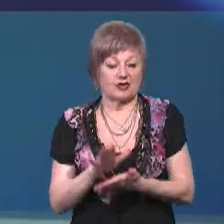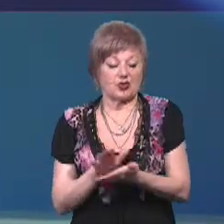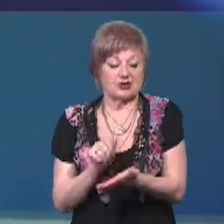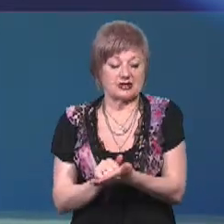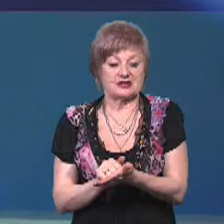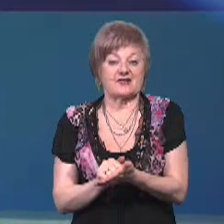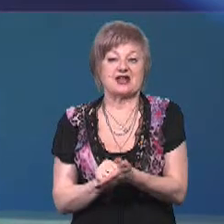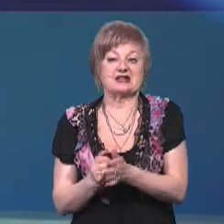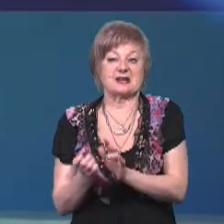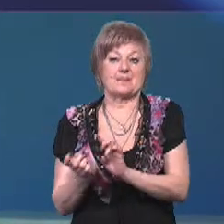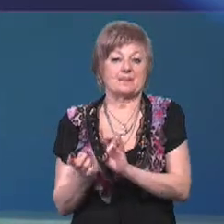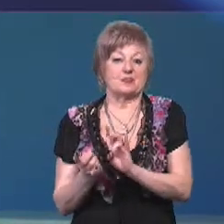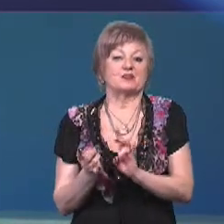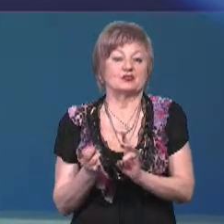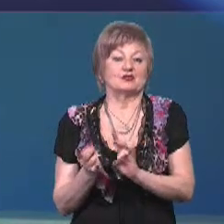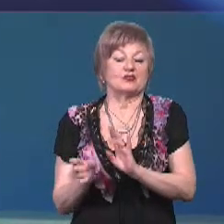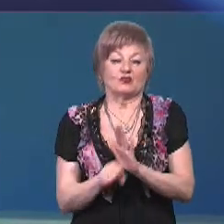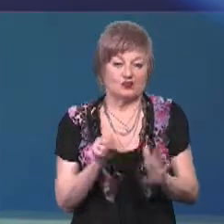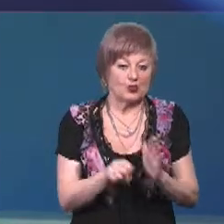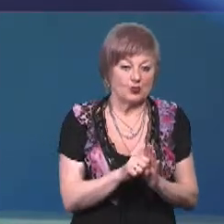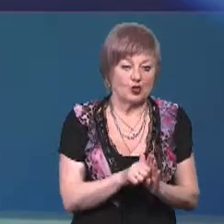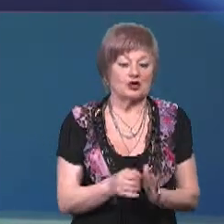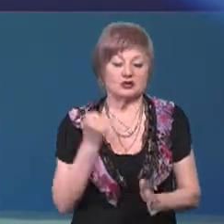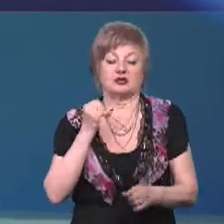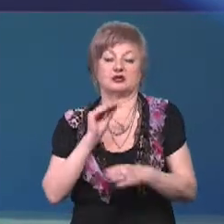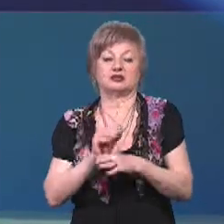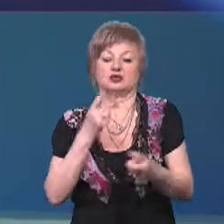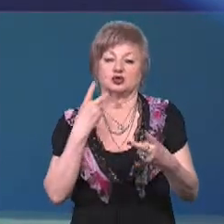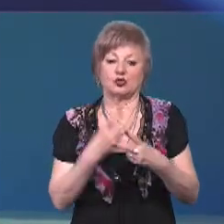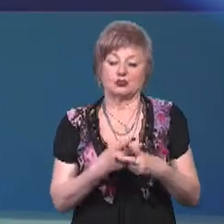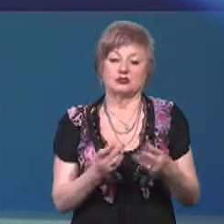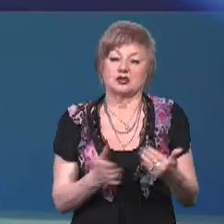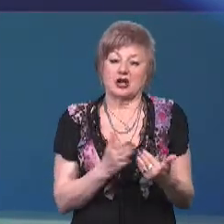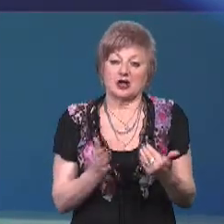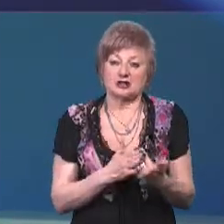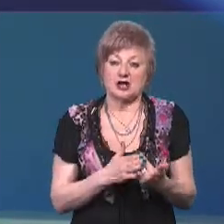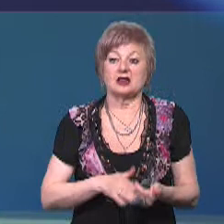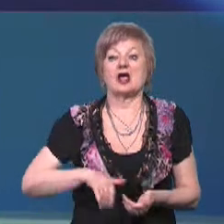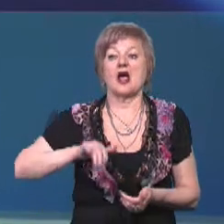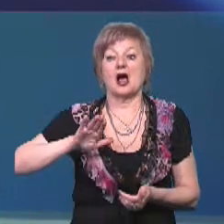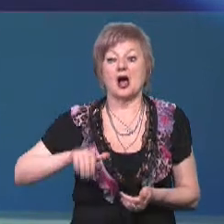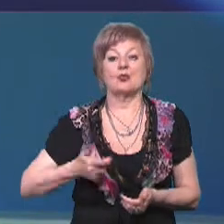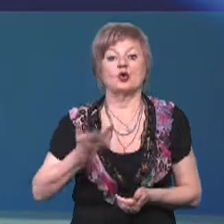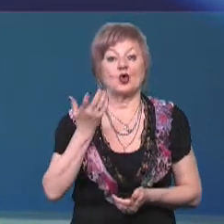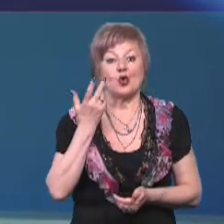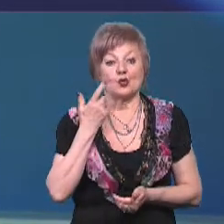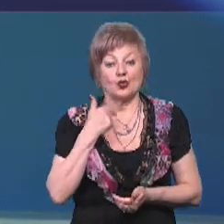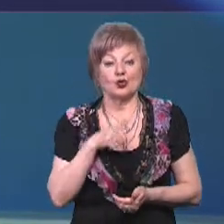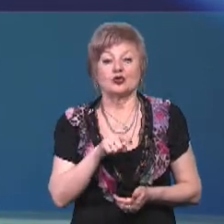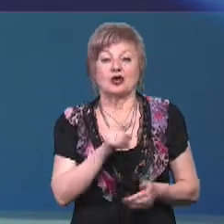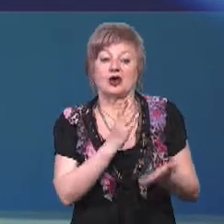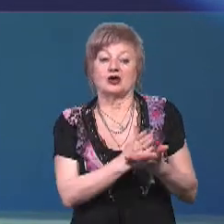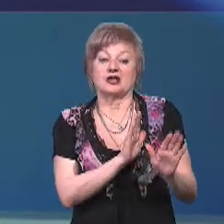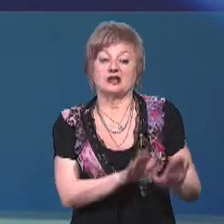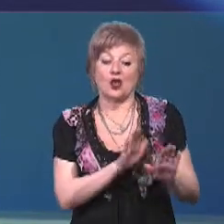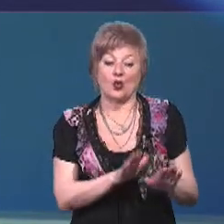на території Росії чи окупованого Криму, її засуджують до певної міри покарання, а потім, коли вона вже знаходиться в стадії